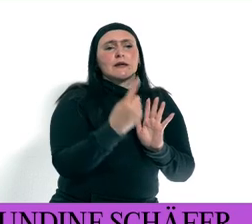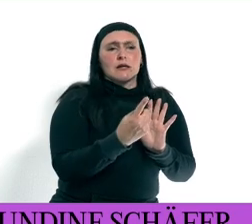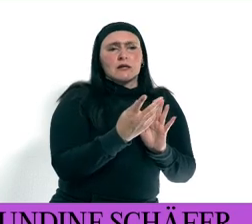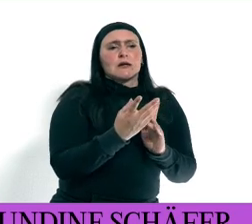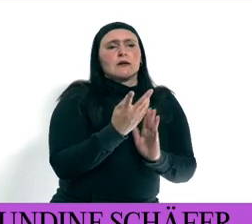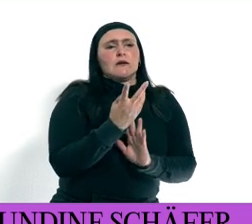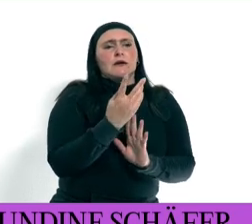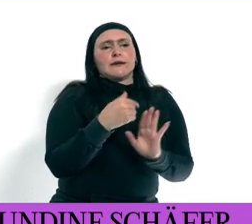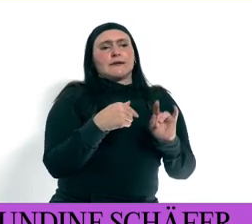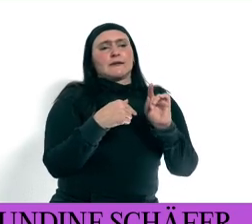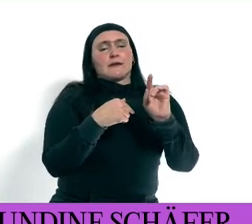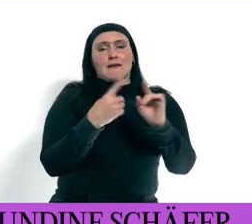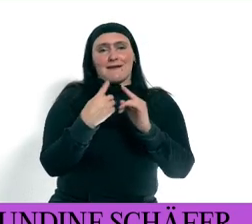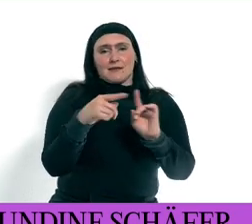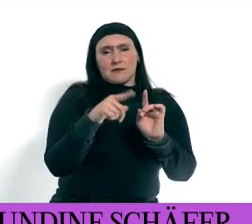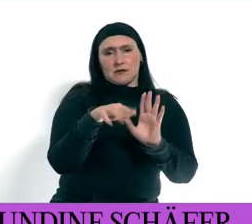leichter gemacht, zu uns zu kommen.